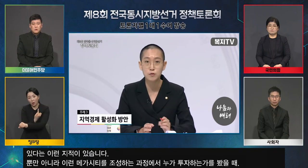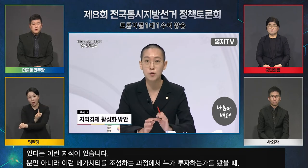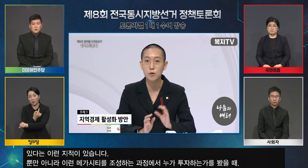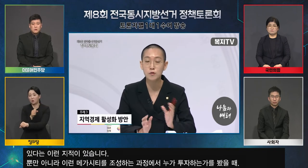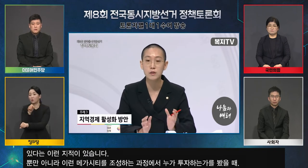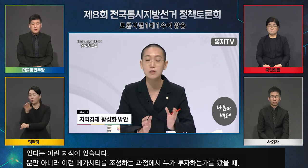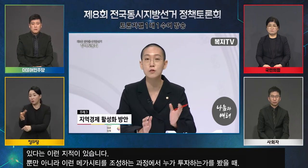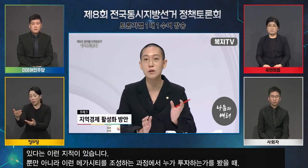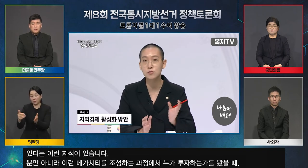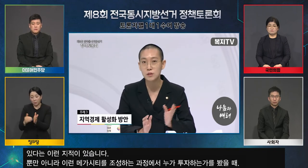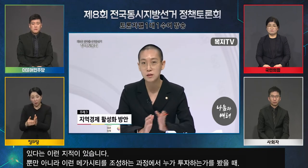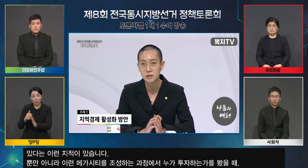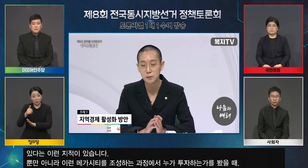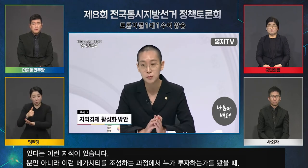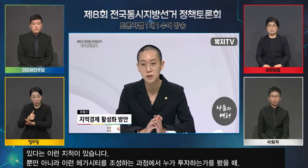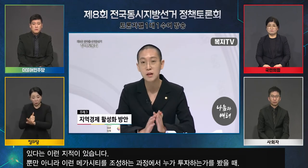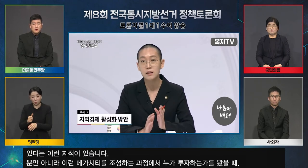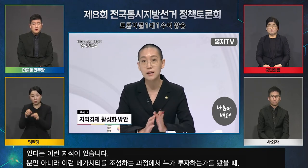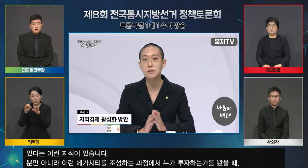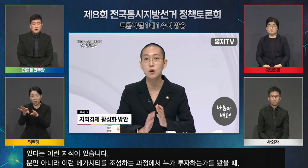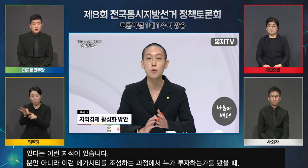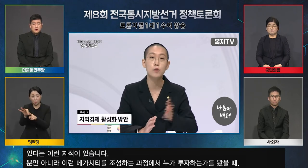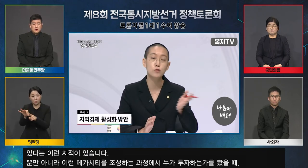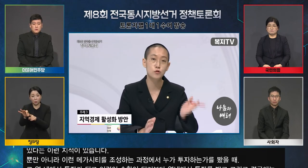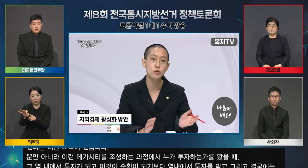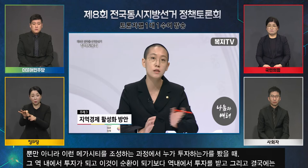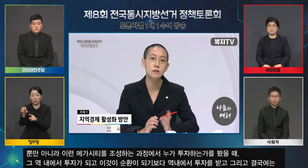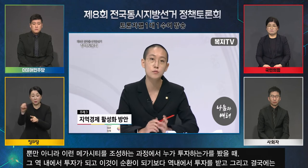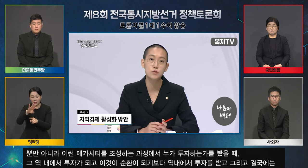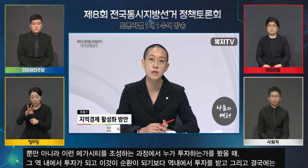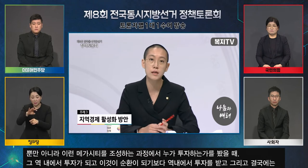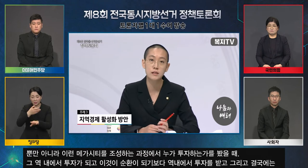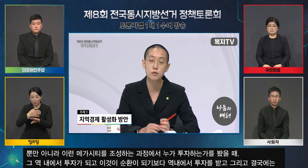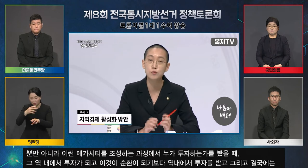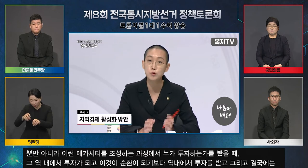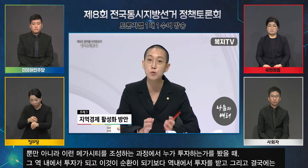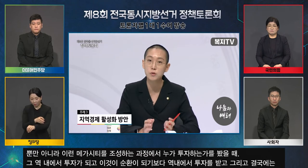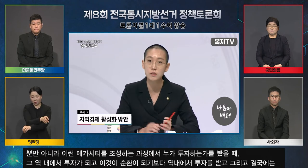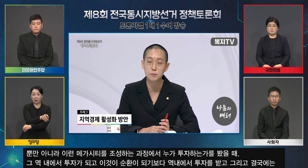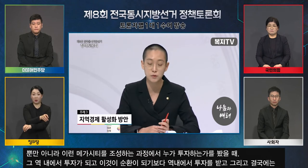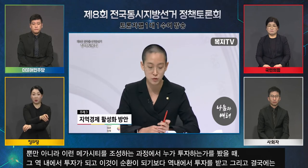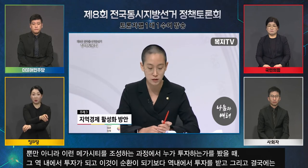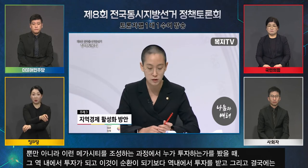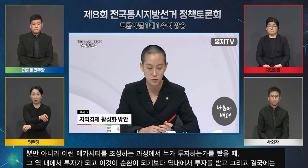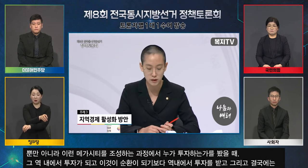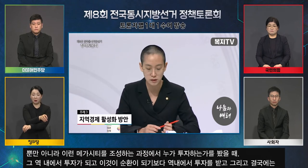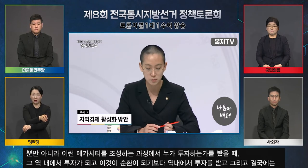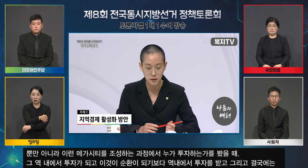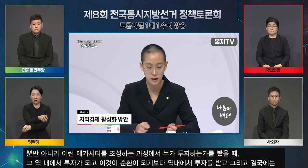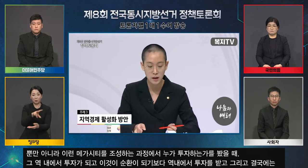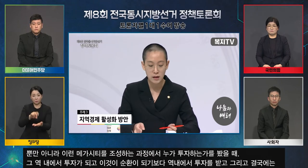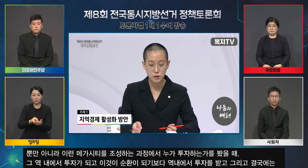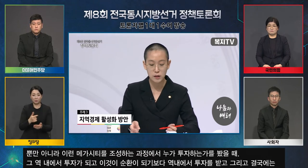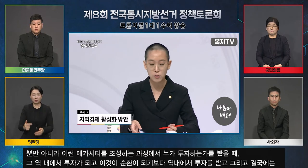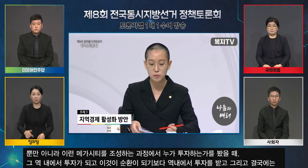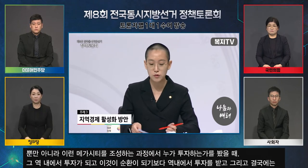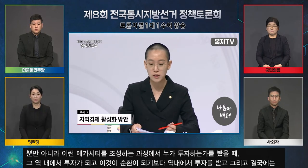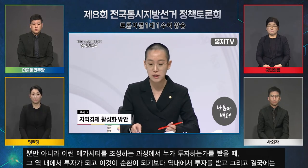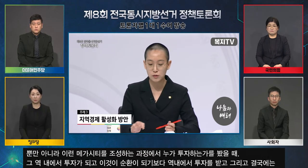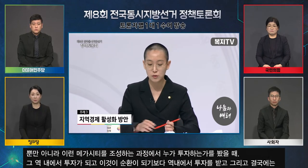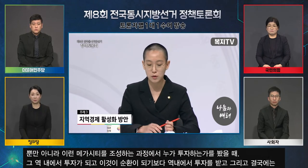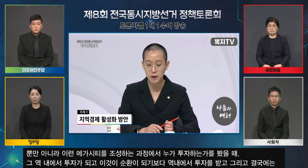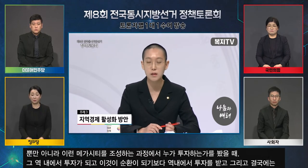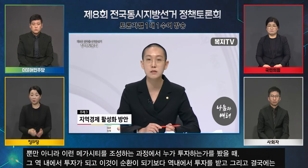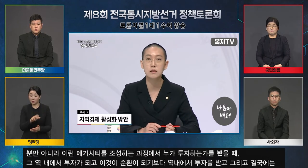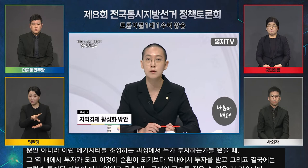받고 그리고 결국에는 그렇게 투자된 자본이 다시 역 외로 유출되는 문제의 구조를 짚을 수 있을 것 같습니다. 그래서 이런